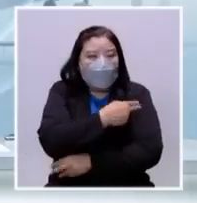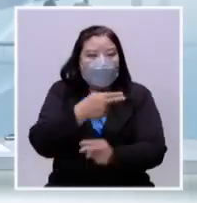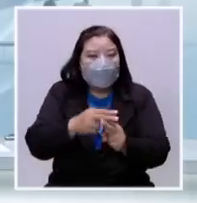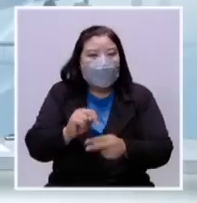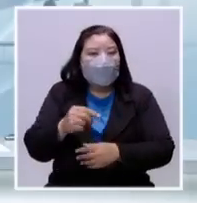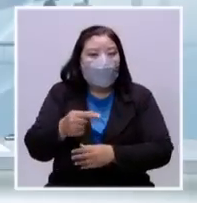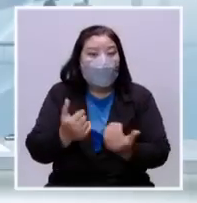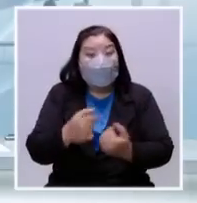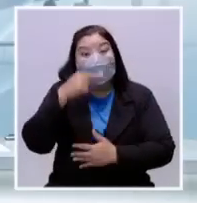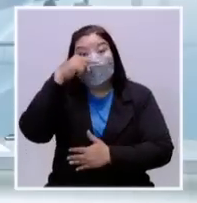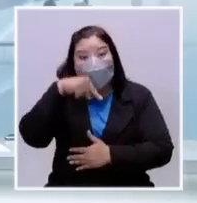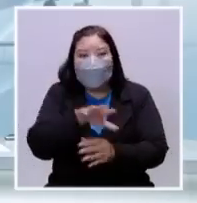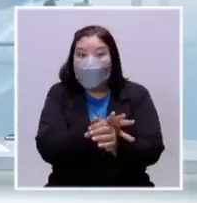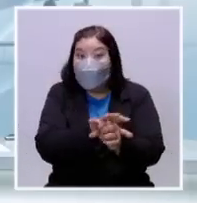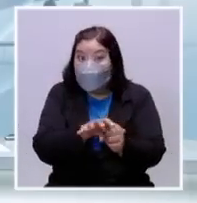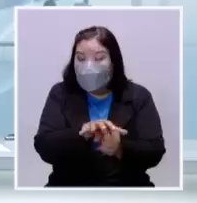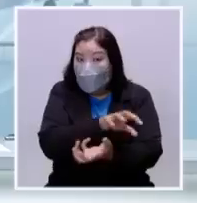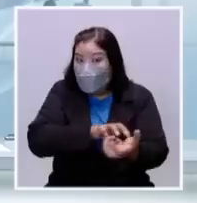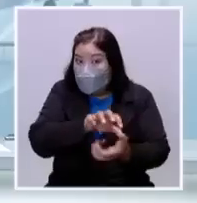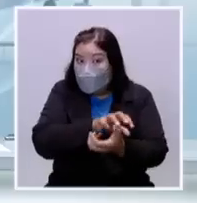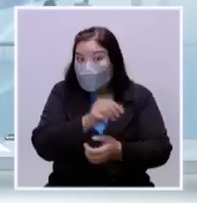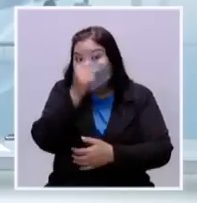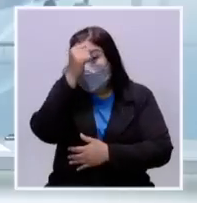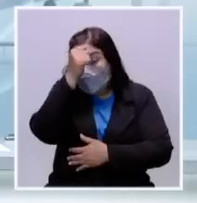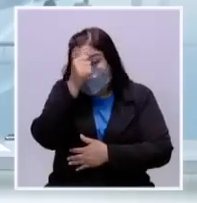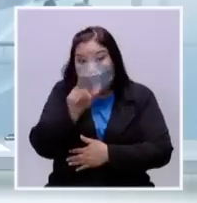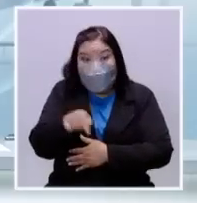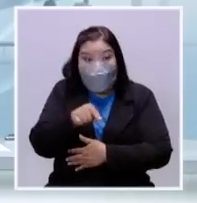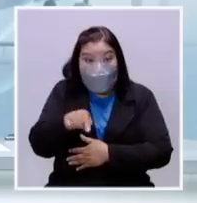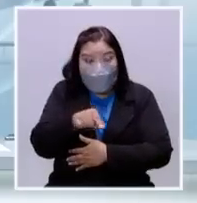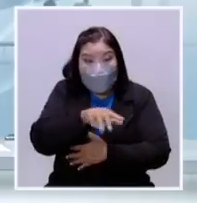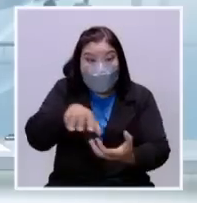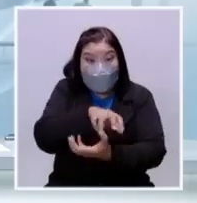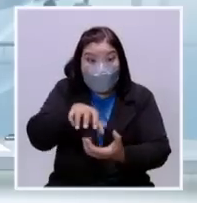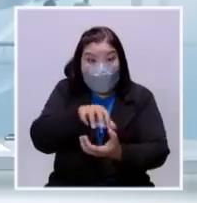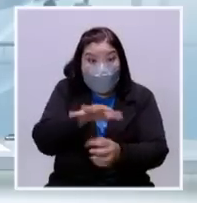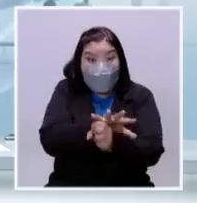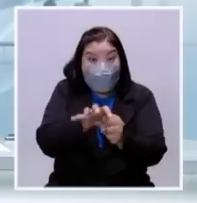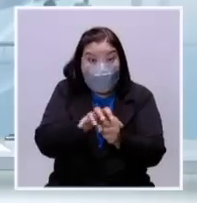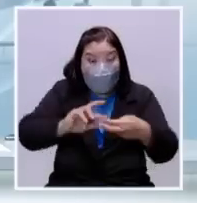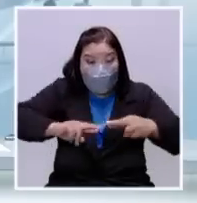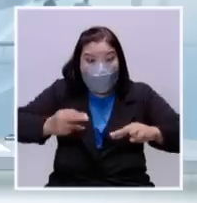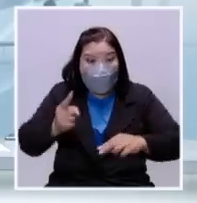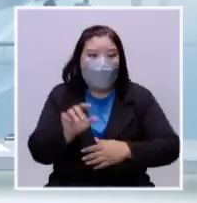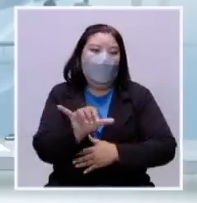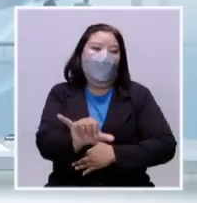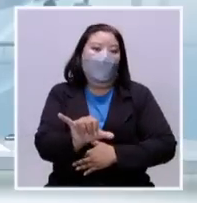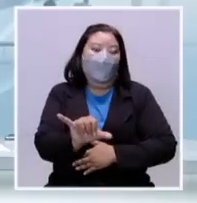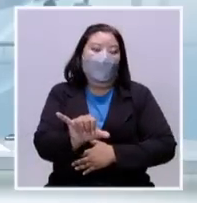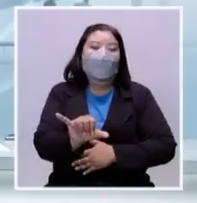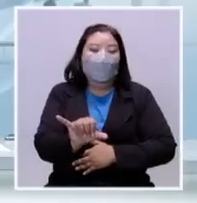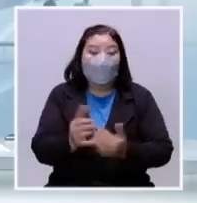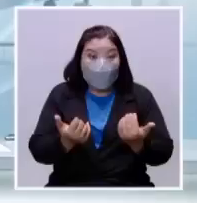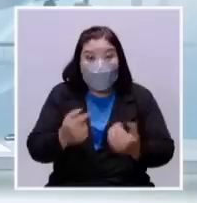พบเจ้าโควิดลูกผสมระหว่างเดลต้ากับโอมิครอนที่เรียกว่าเดลต้าครอนนะที่พบในสหราชอาณาจักรนะขณะเดียวกันก็มองว่าต